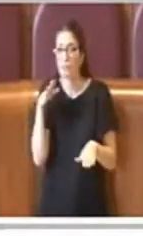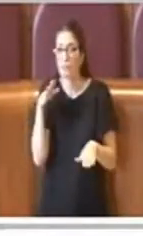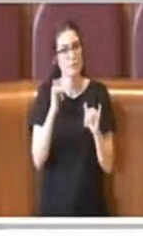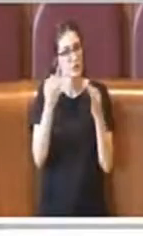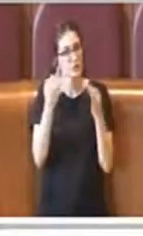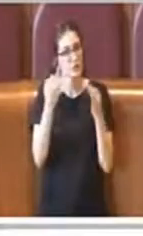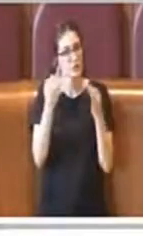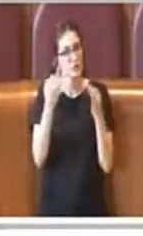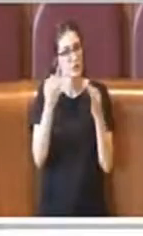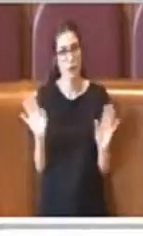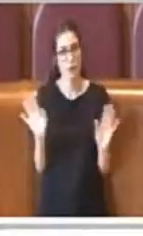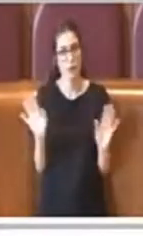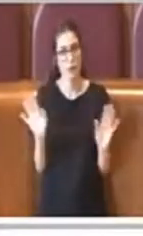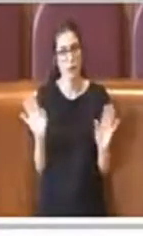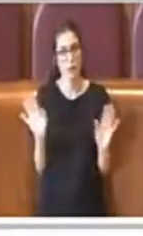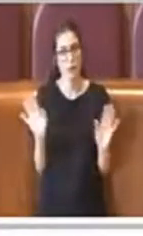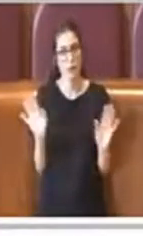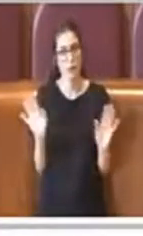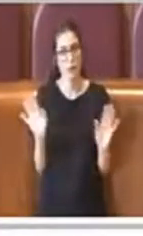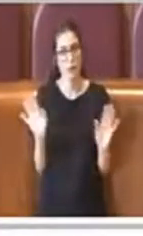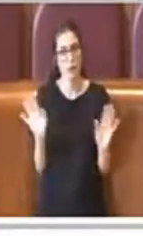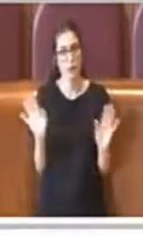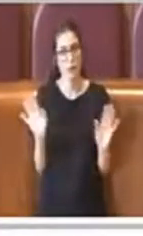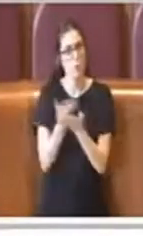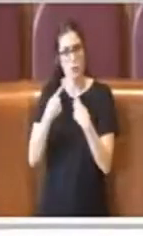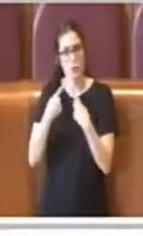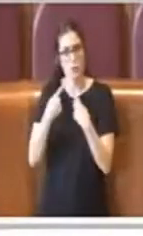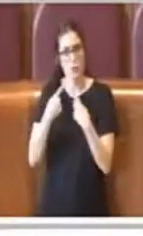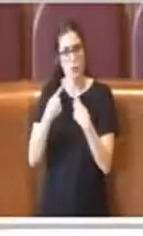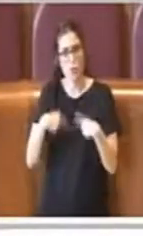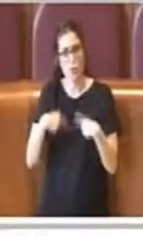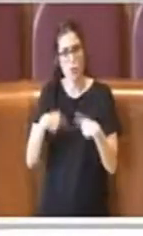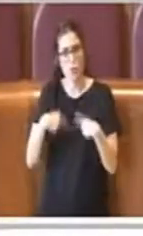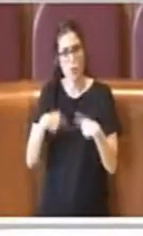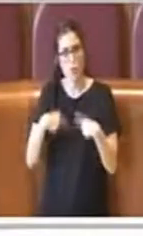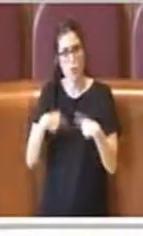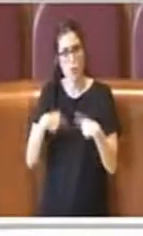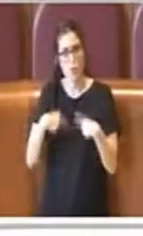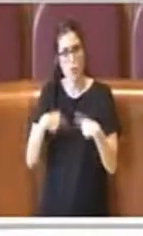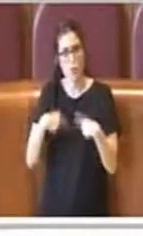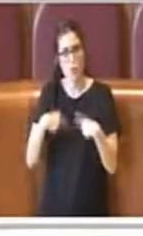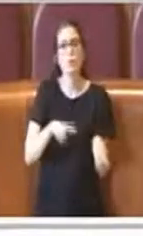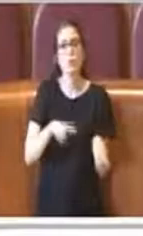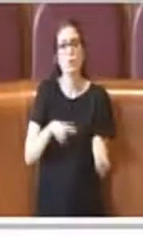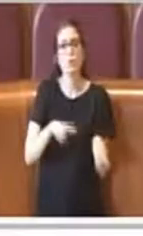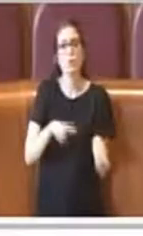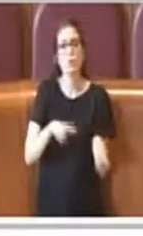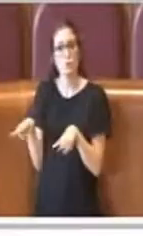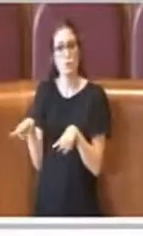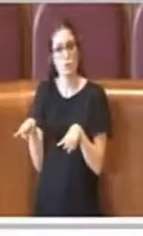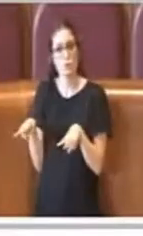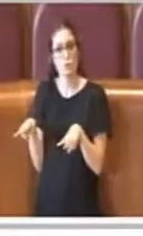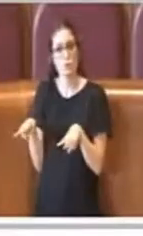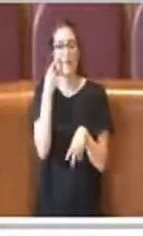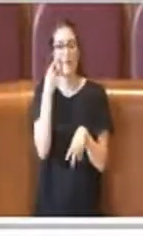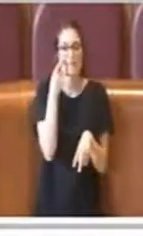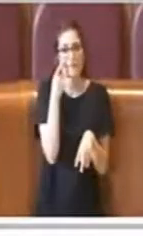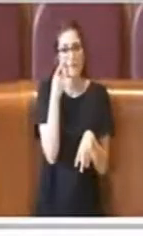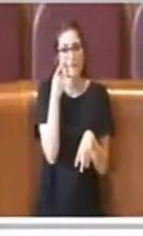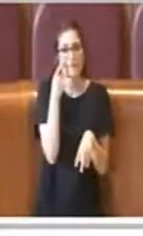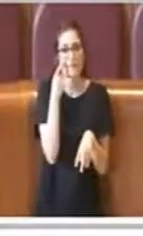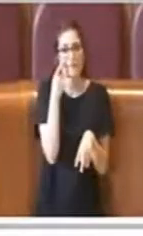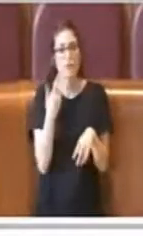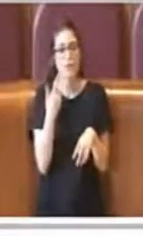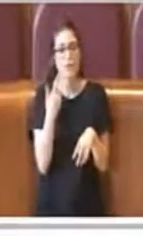sicuramente. Come tutte le nostre proposte, prevediamo di fare un monitoraggio per vedere se ci sono margini